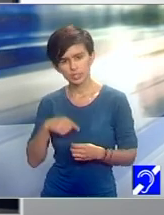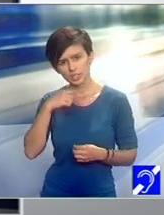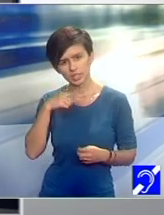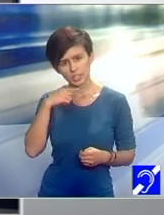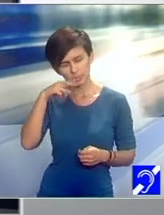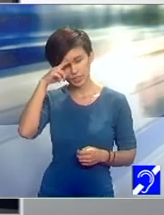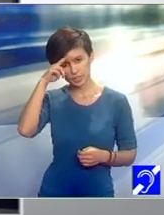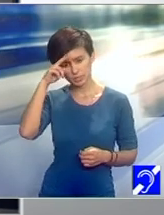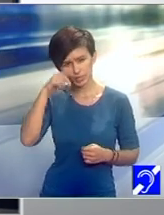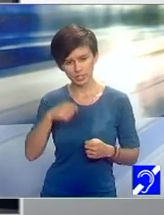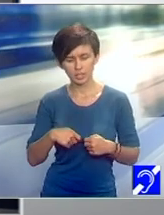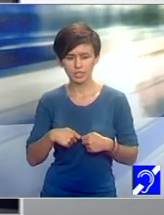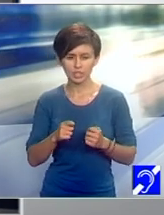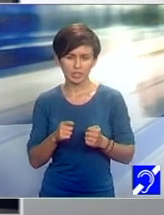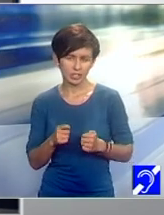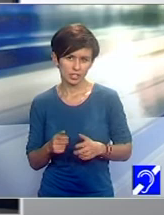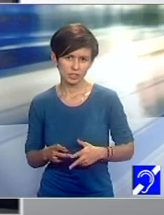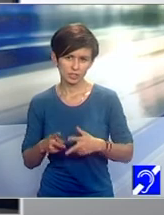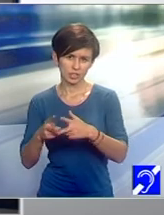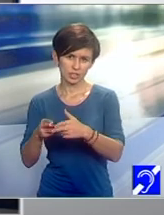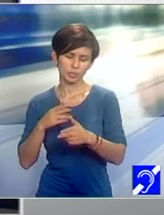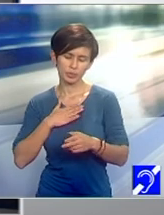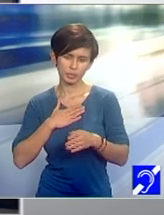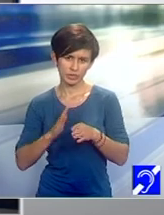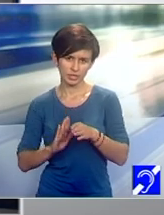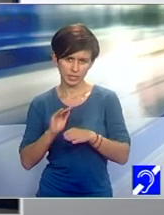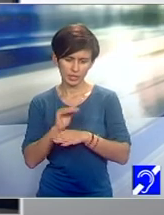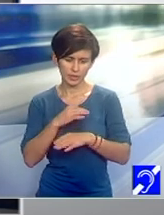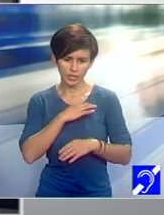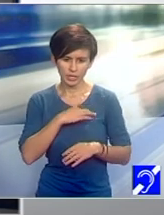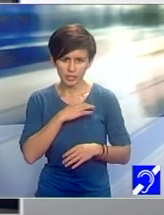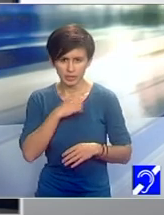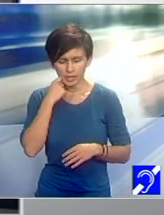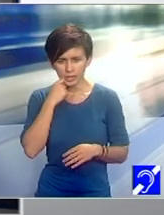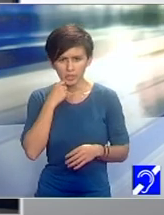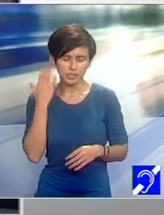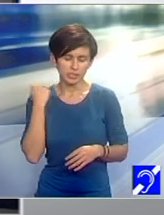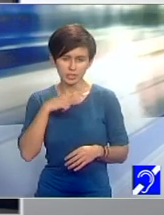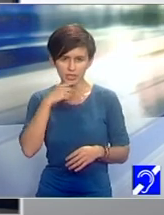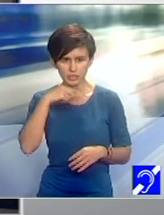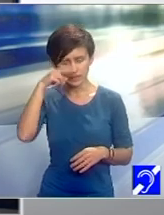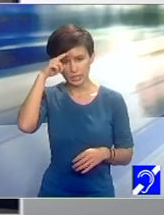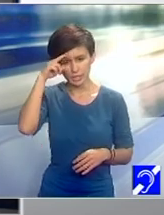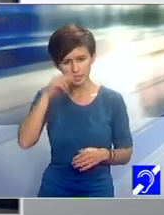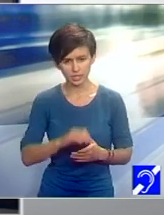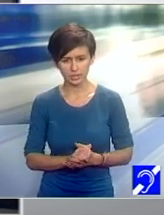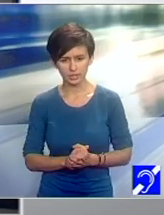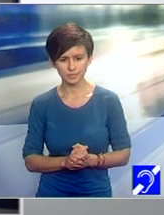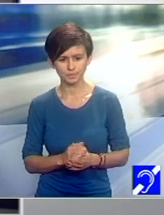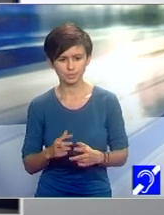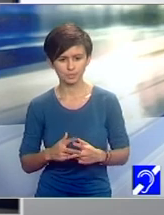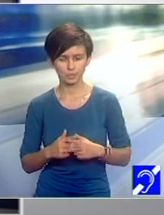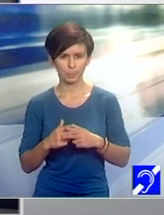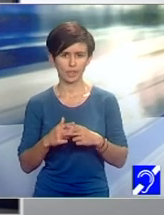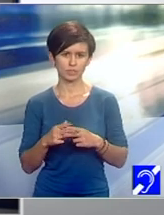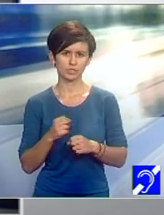tot traseul meu de devenire ca și student în Cluj era în limba germană. M-a ajutat foarte mult fiindcă am avut